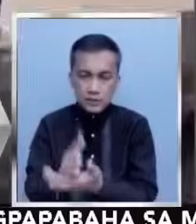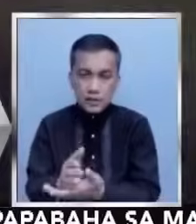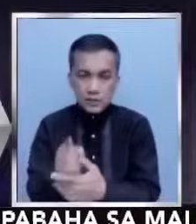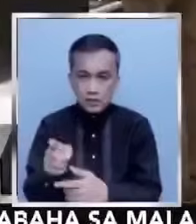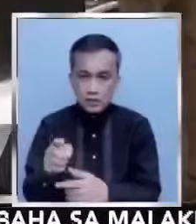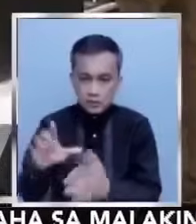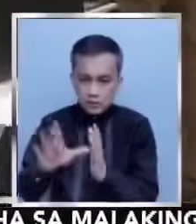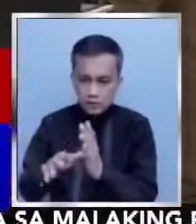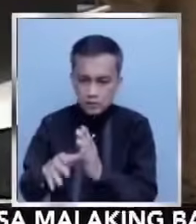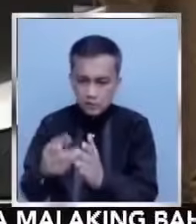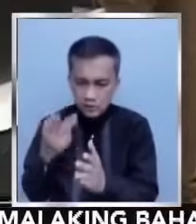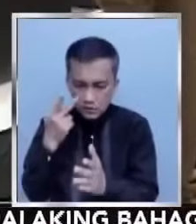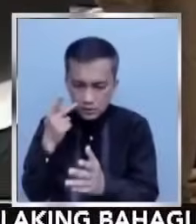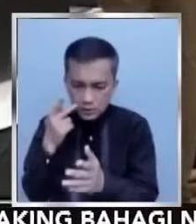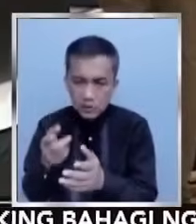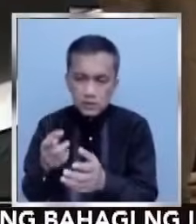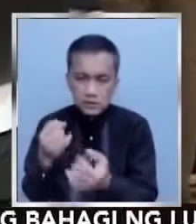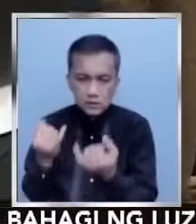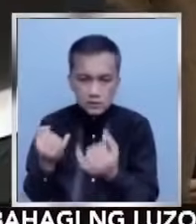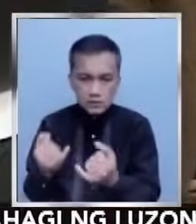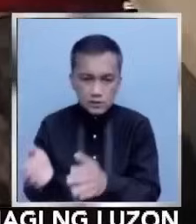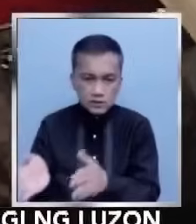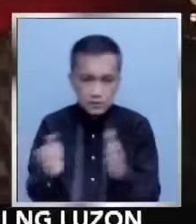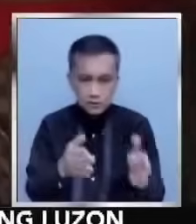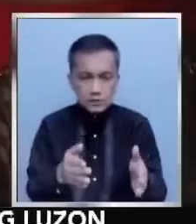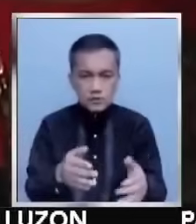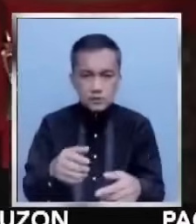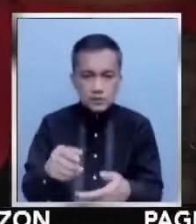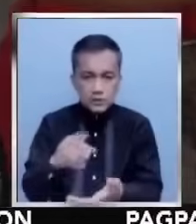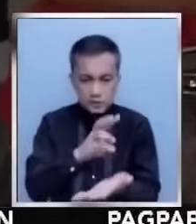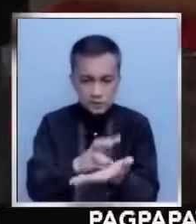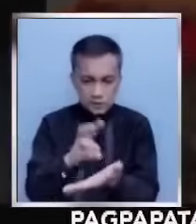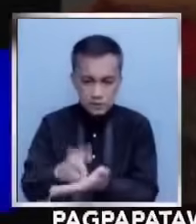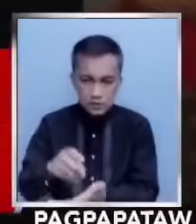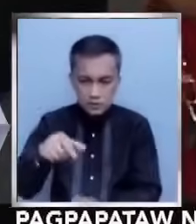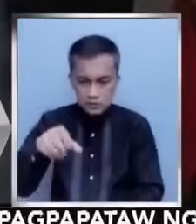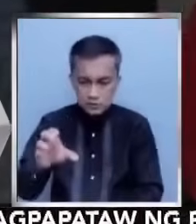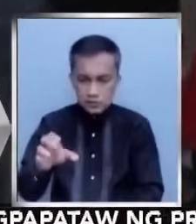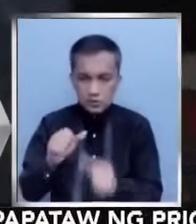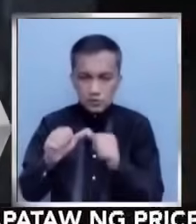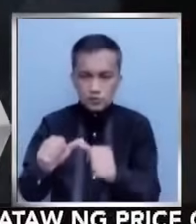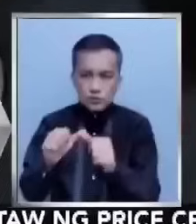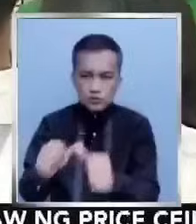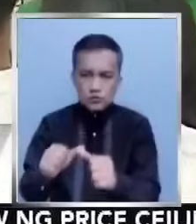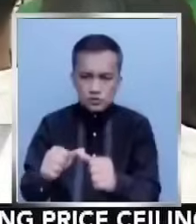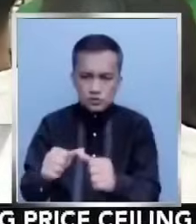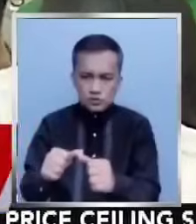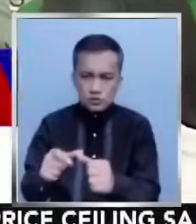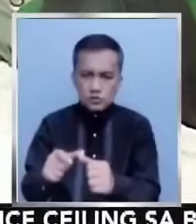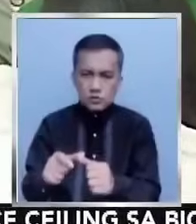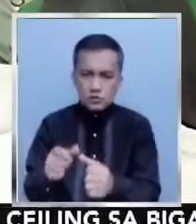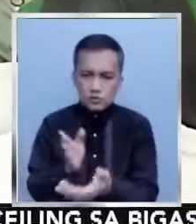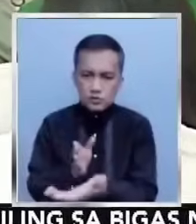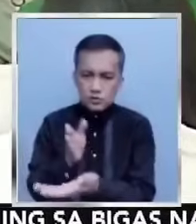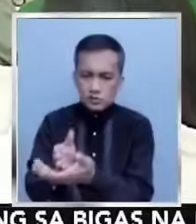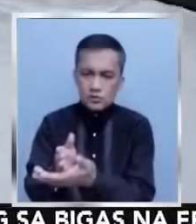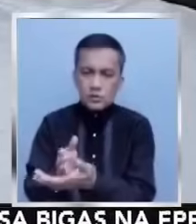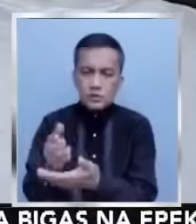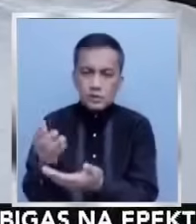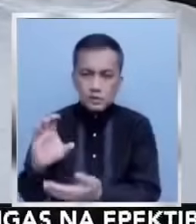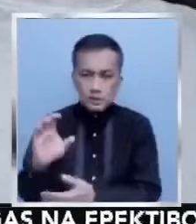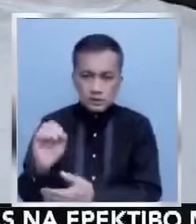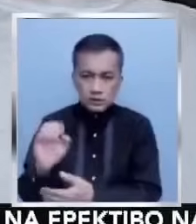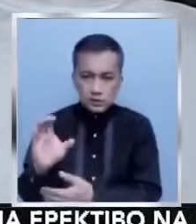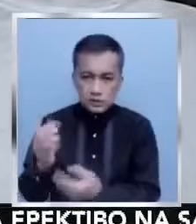Malabang. Sa ilang lugar naman gaya sa Quezon City, tuloy-tuloy ang dating ng mga kakandidato kanina. Marami rin ang gustong humabot